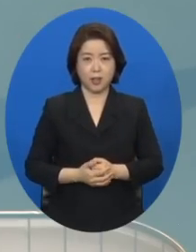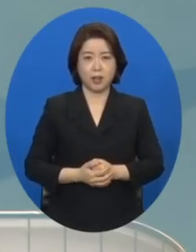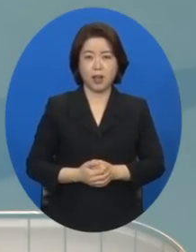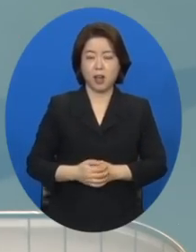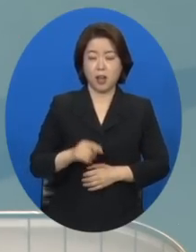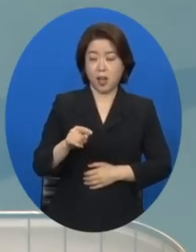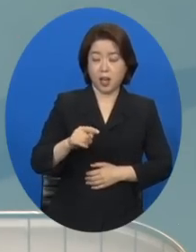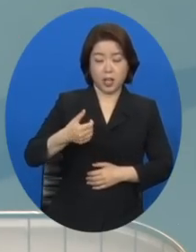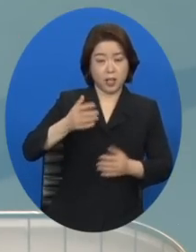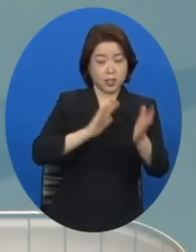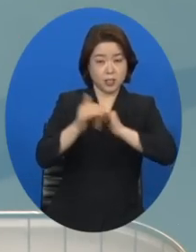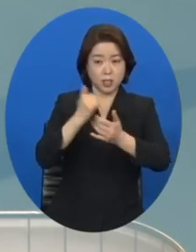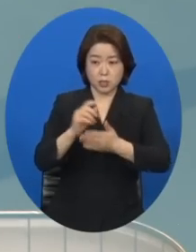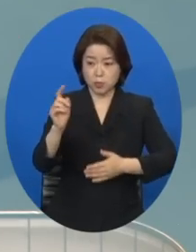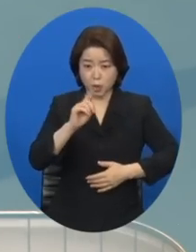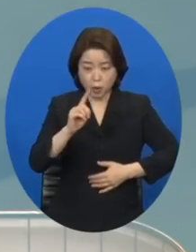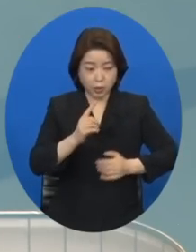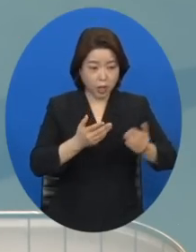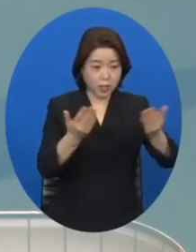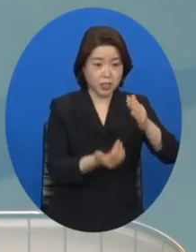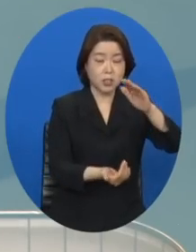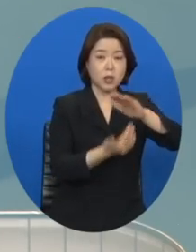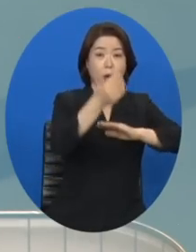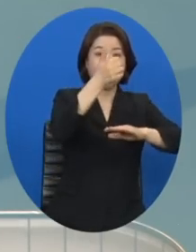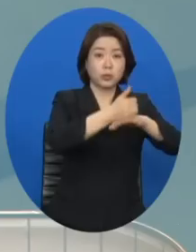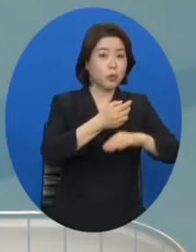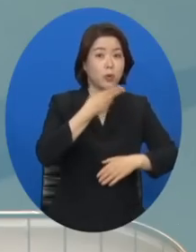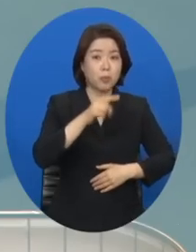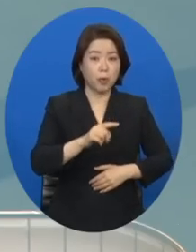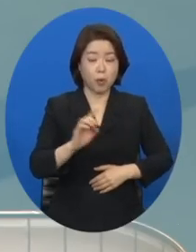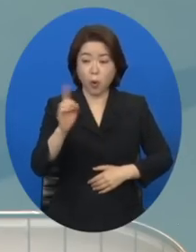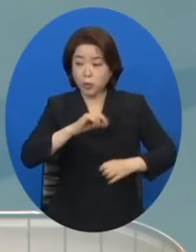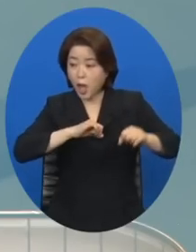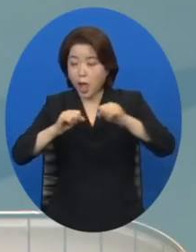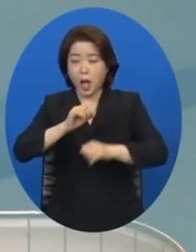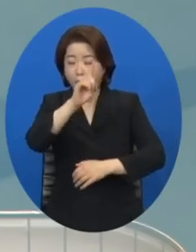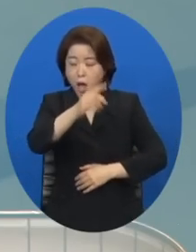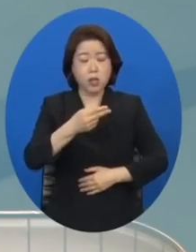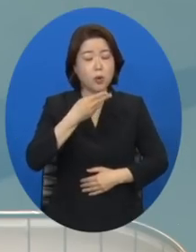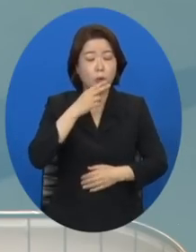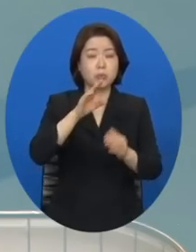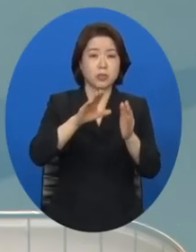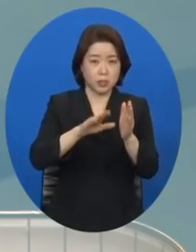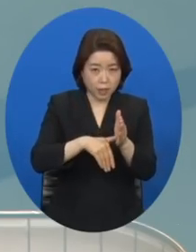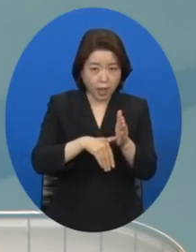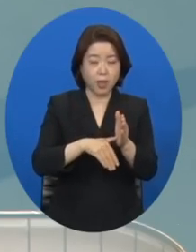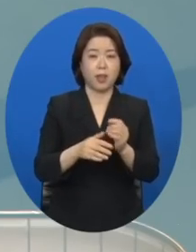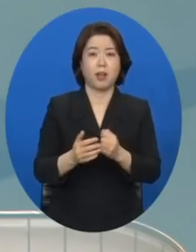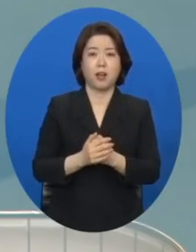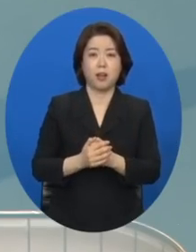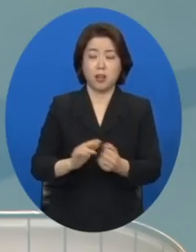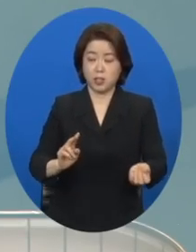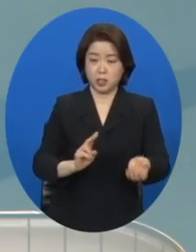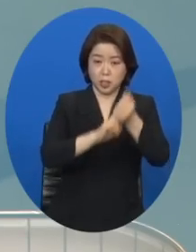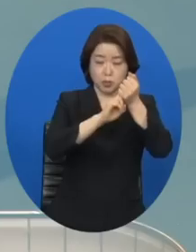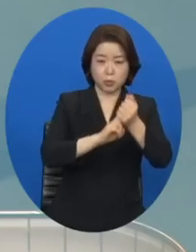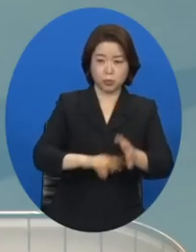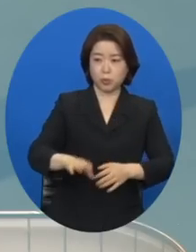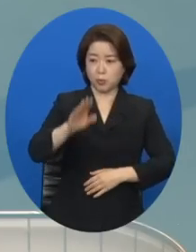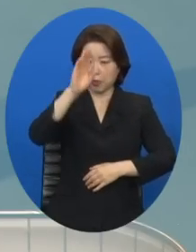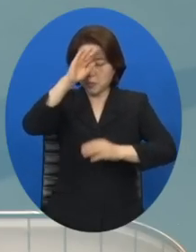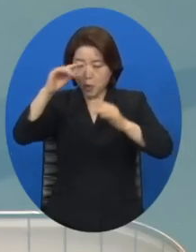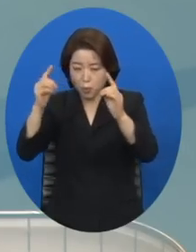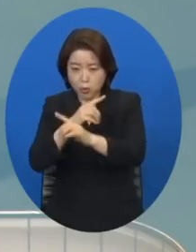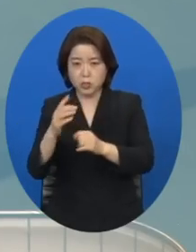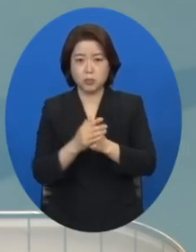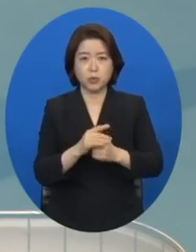업적도 성취도 이루지 않으셨을 때입니다 어떤 것도 하지 않으셨을 때 기적도 병